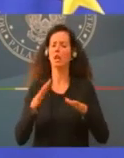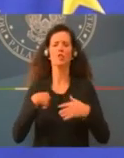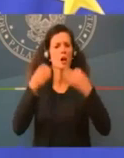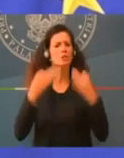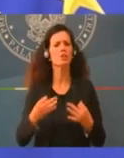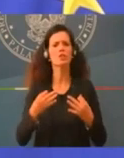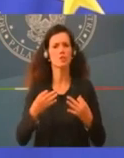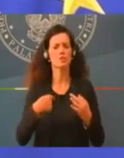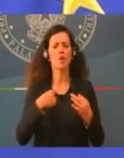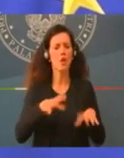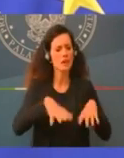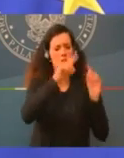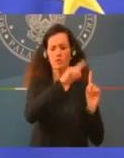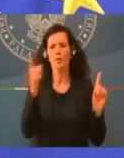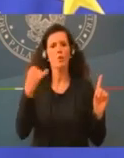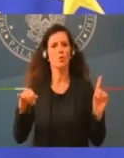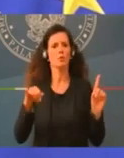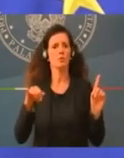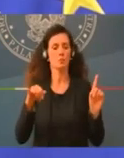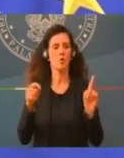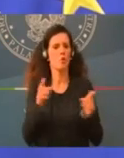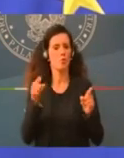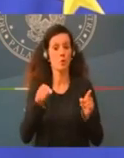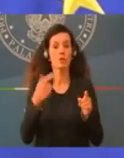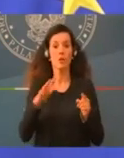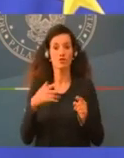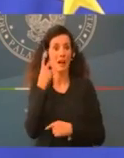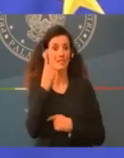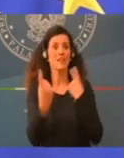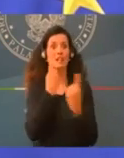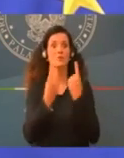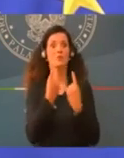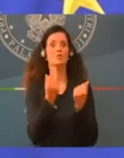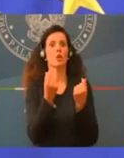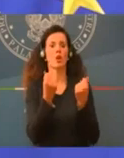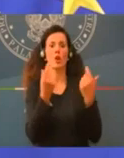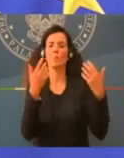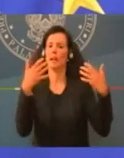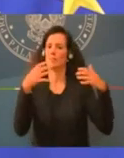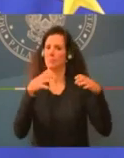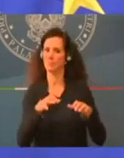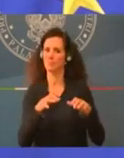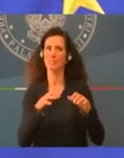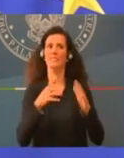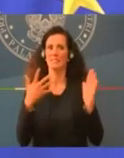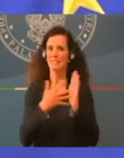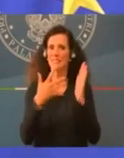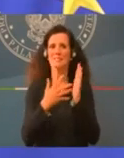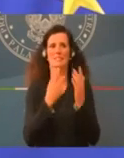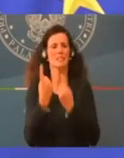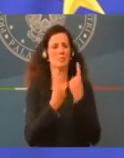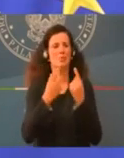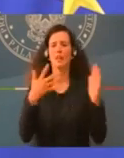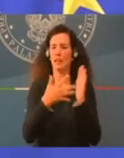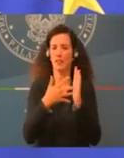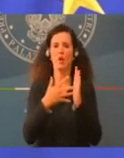siamo ricorsi a nessuna forma di tassazione un apposito con apposito decreto legge anzi decreto